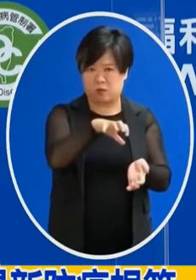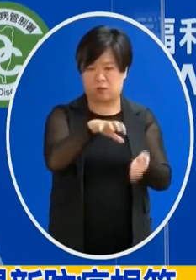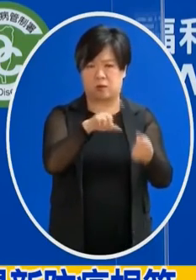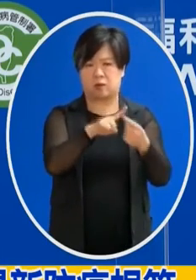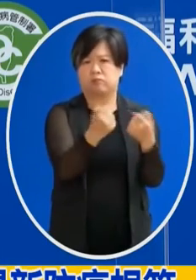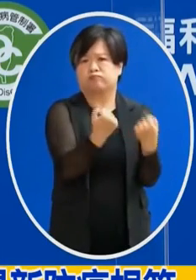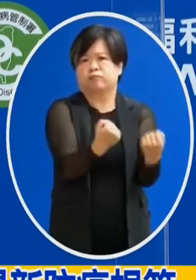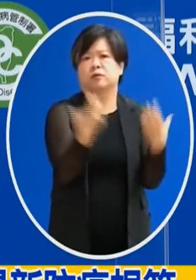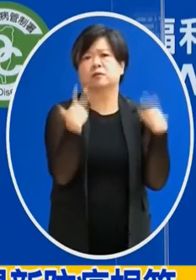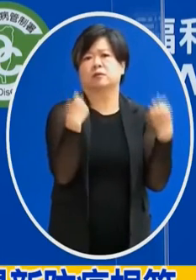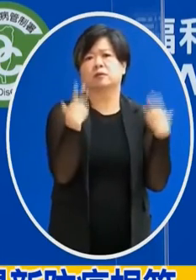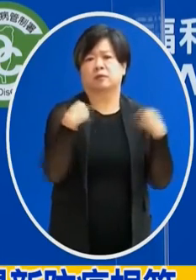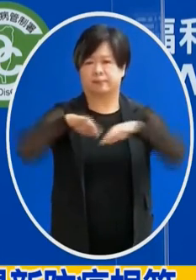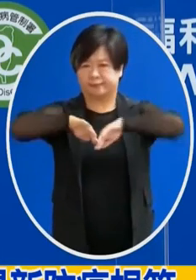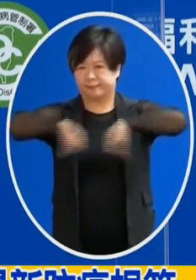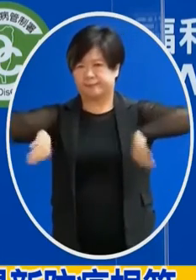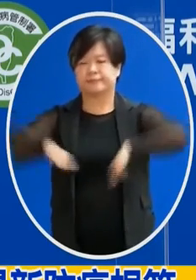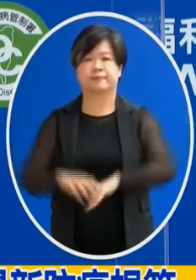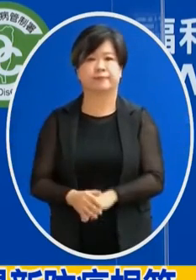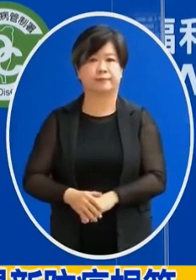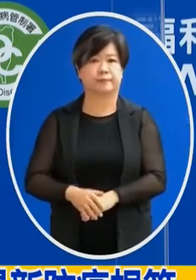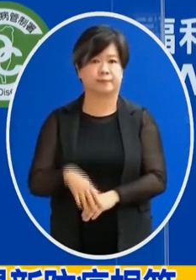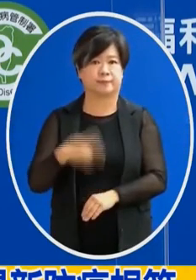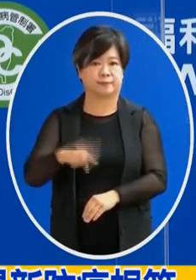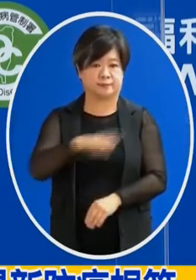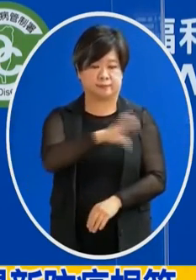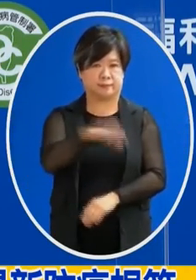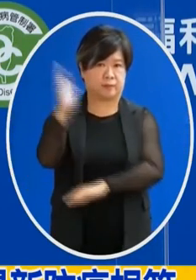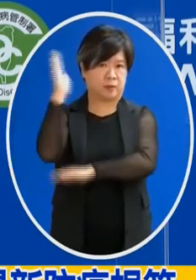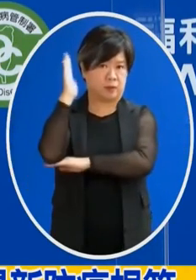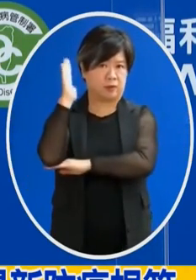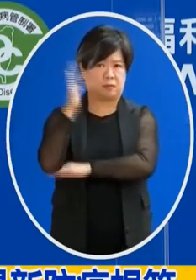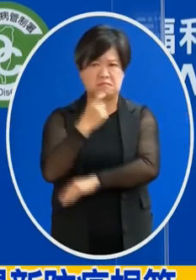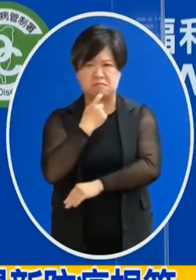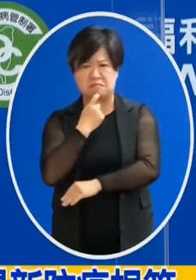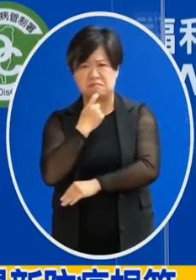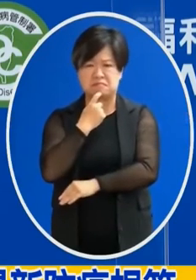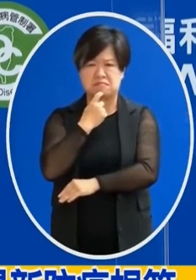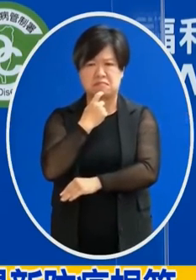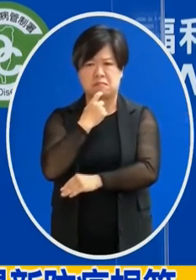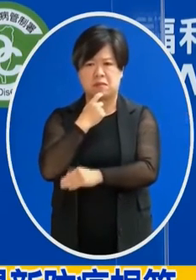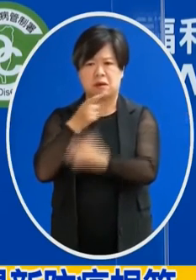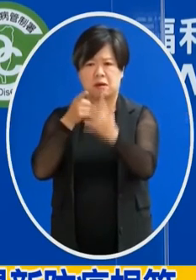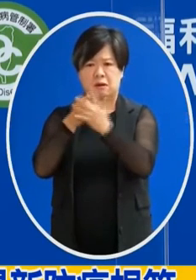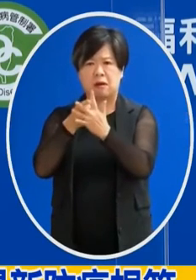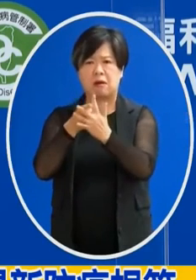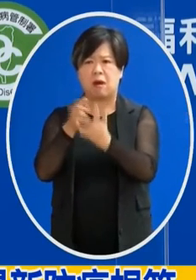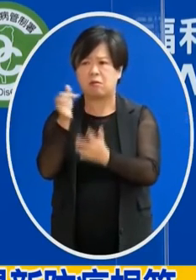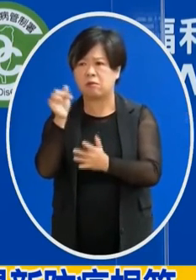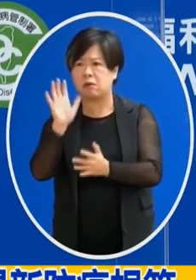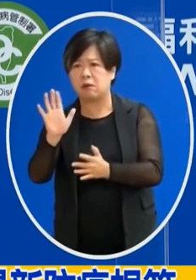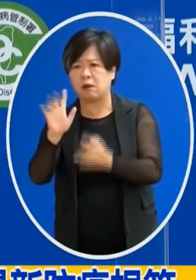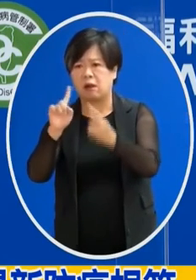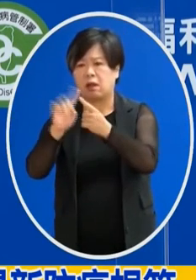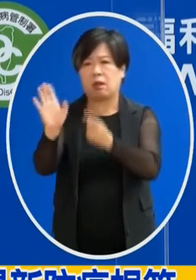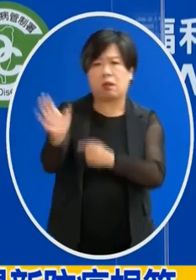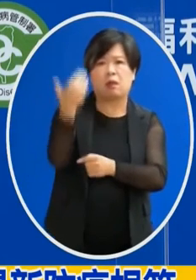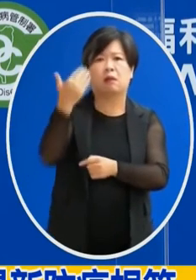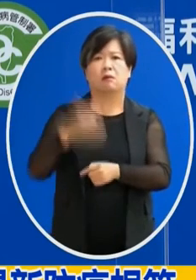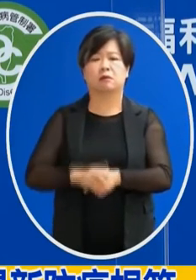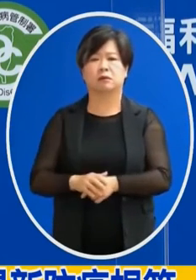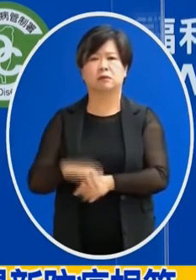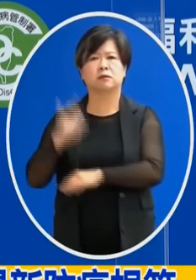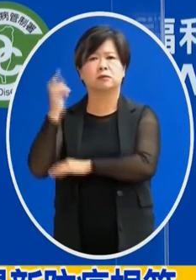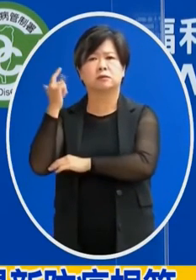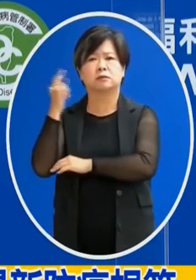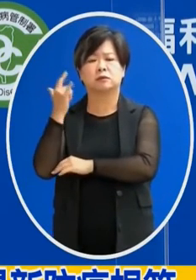能。那第四个是各地方政府如果有疑似确诊者的失联，那我还在等待这个确